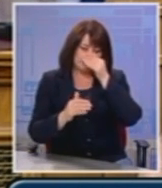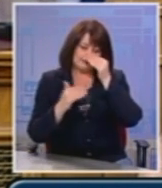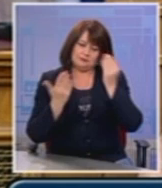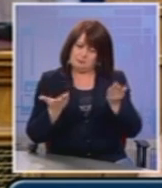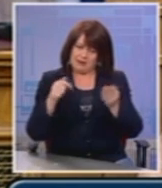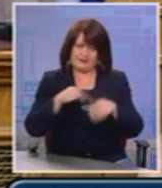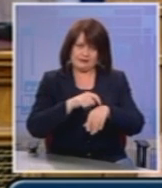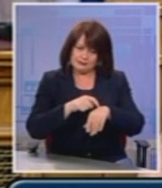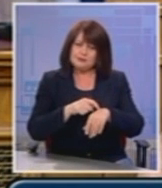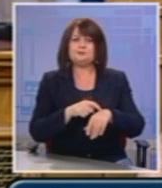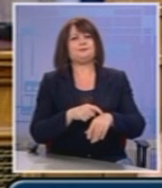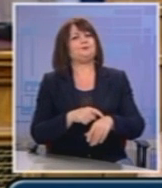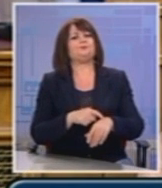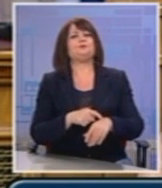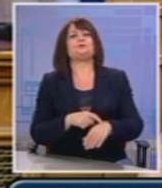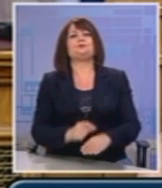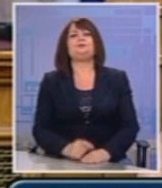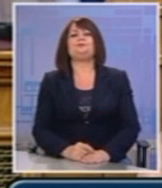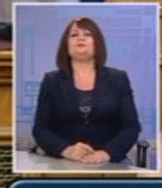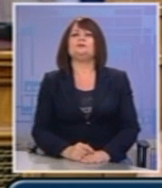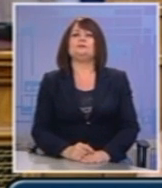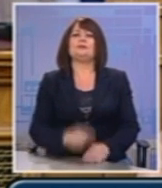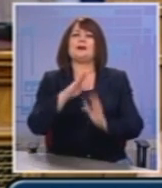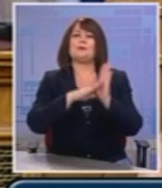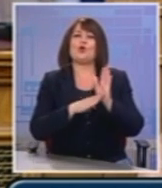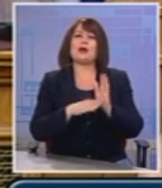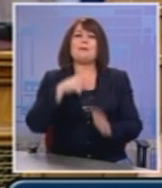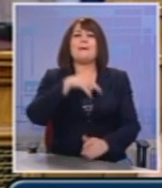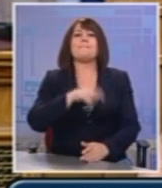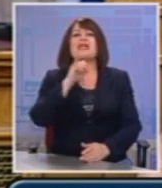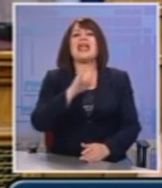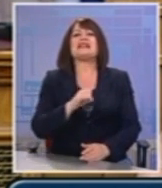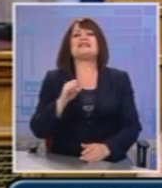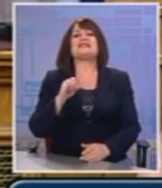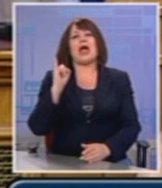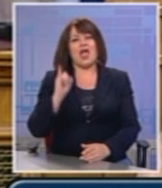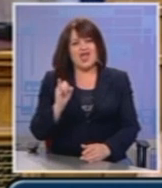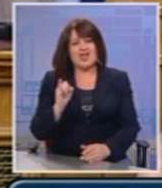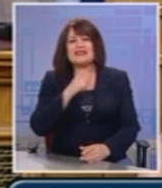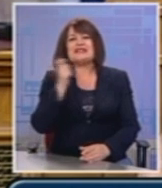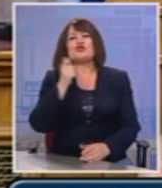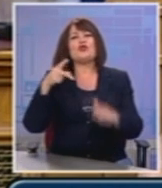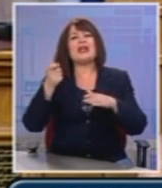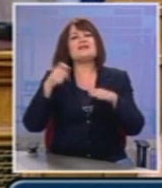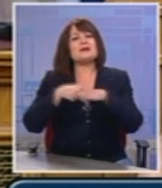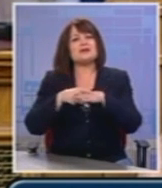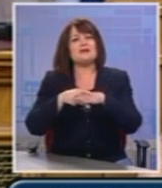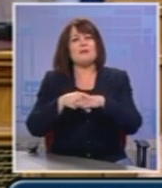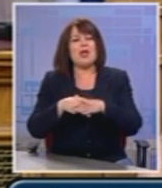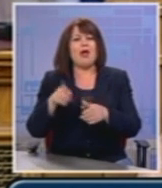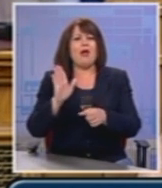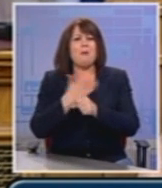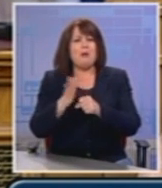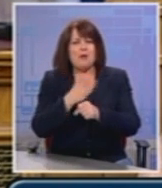επί του παρόντος και το λεγόμενο πρόγραμμα psi ισοπέδωσε τα συνταξιοδοτικά ταμεία οι συντάξεις